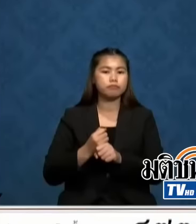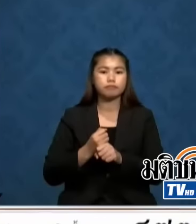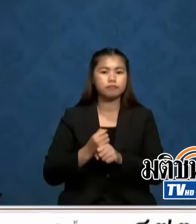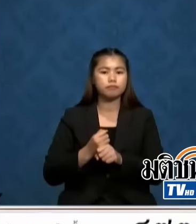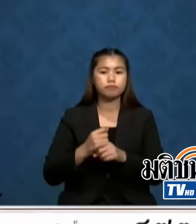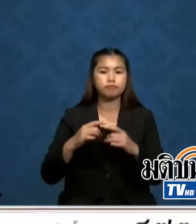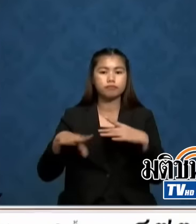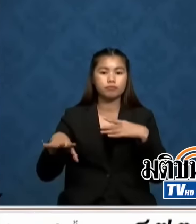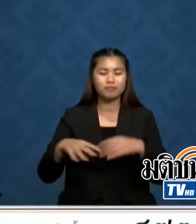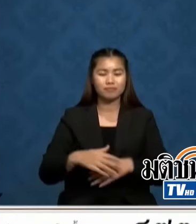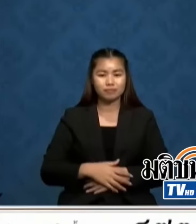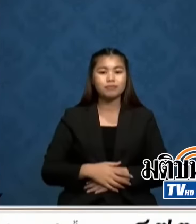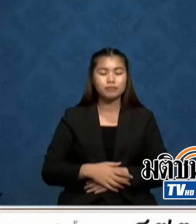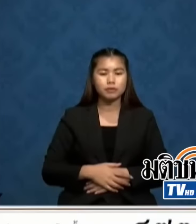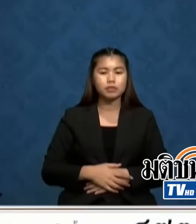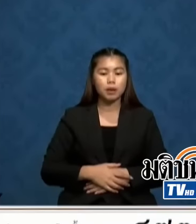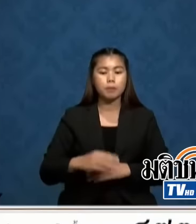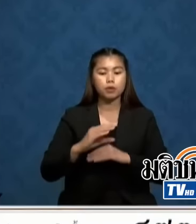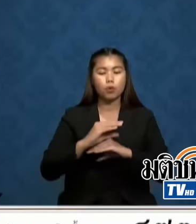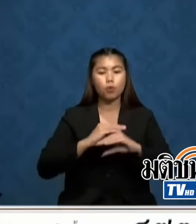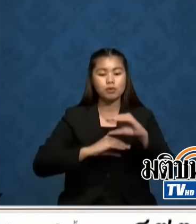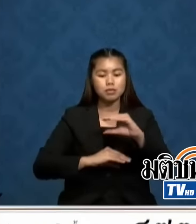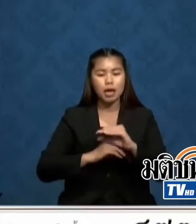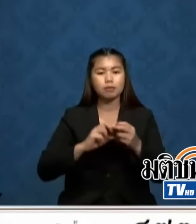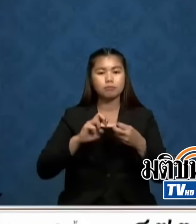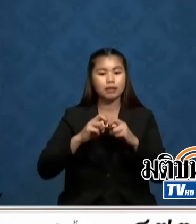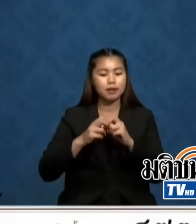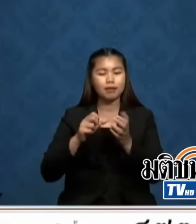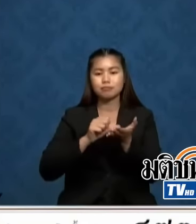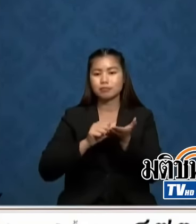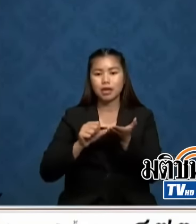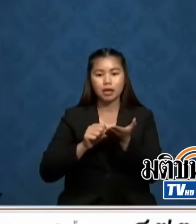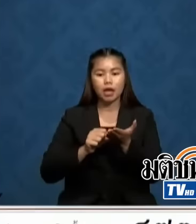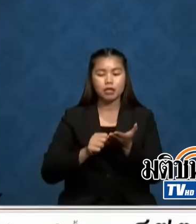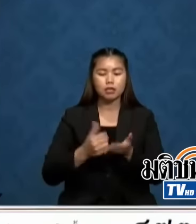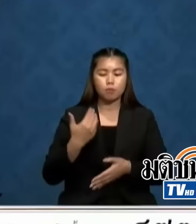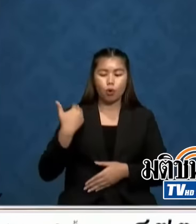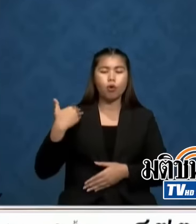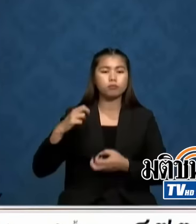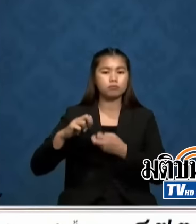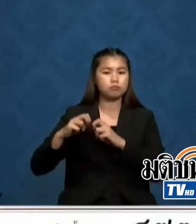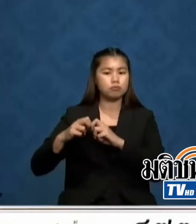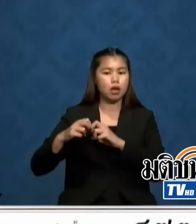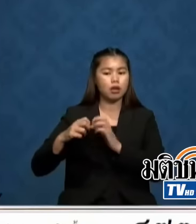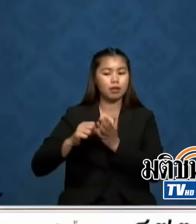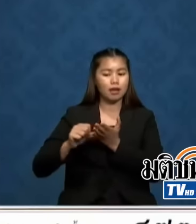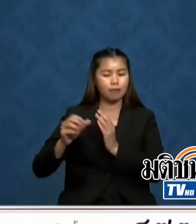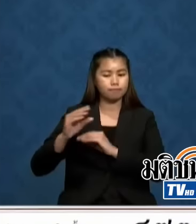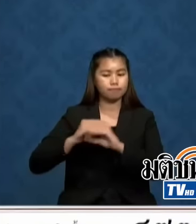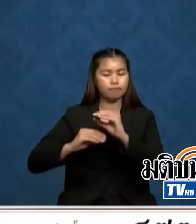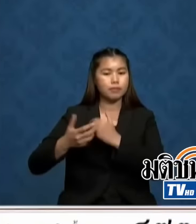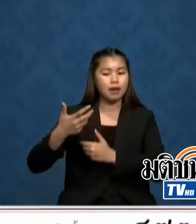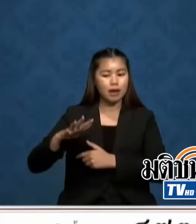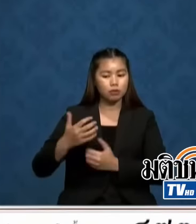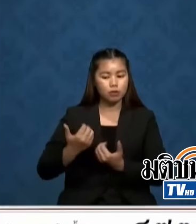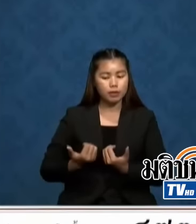นิติรัฐไปทำลายโครงสร้างการแก้ปัญหาที่มีอยู่ก่อนนี้หลายประเด็นหลาย